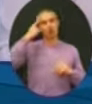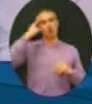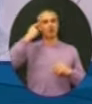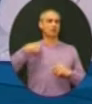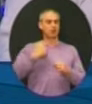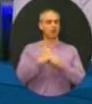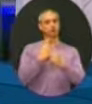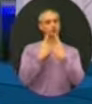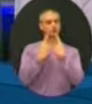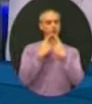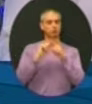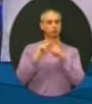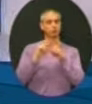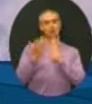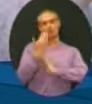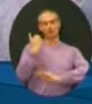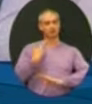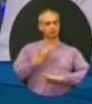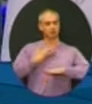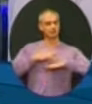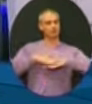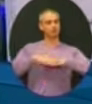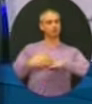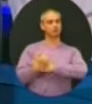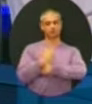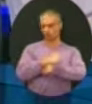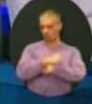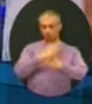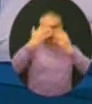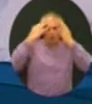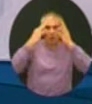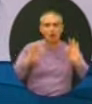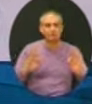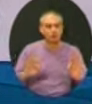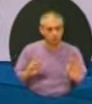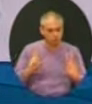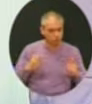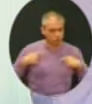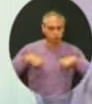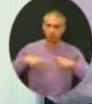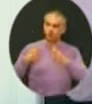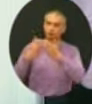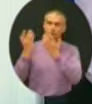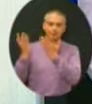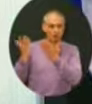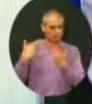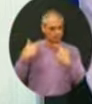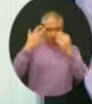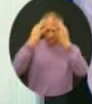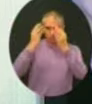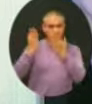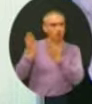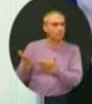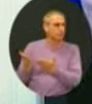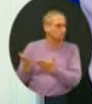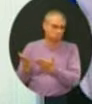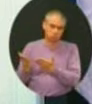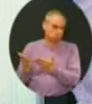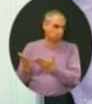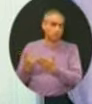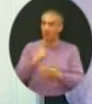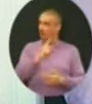לנהל שיחות מהסוג הזה לפני שקיבלתי את הסמכות. כבוד, יש יושב ראש מפלגה? אני מאוד מכבד אותו, אני לא אכתוב. אבל אתה